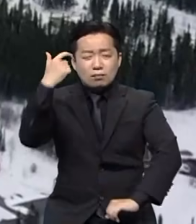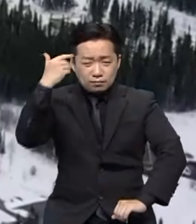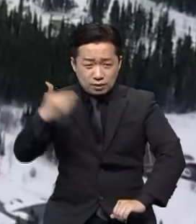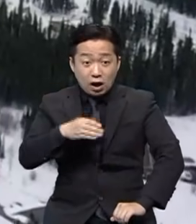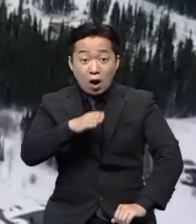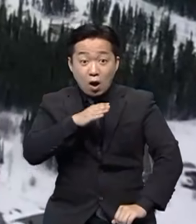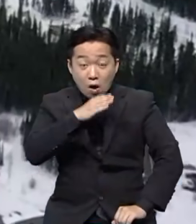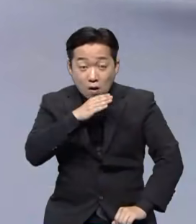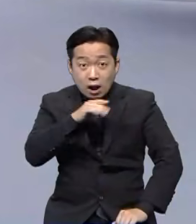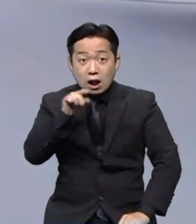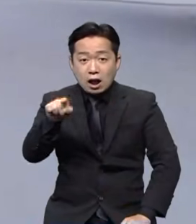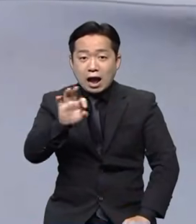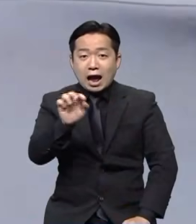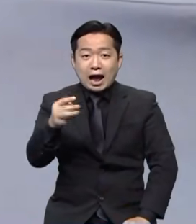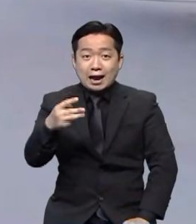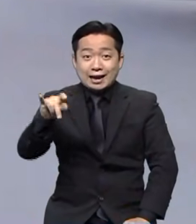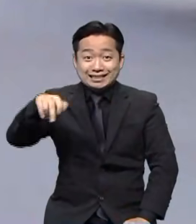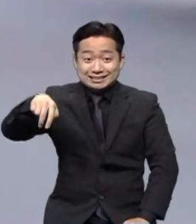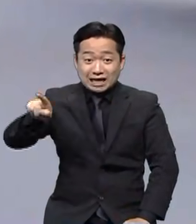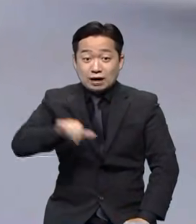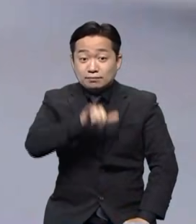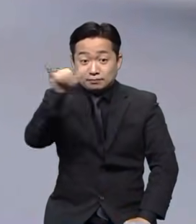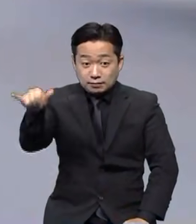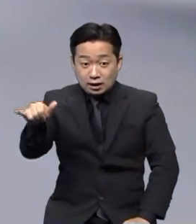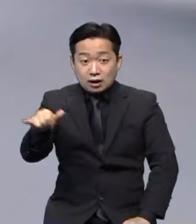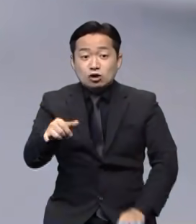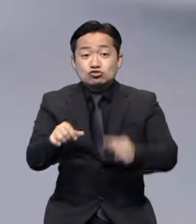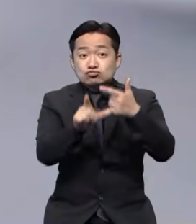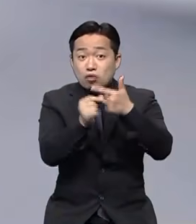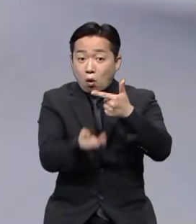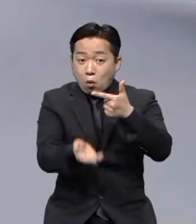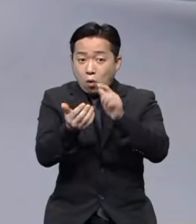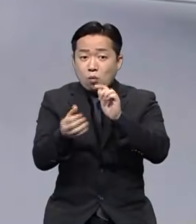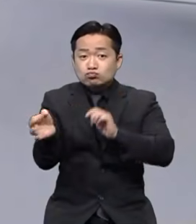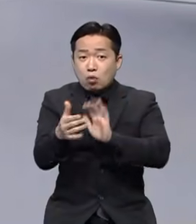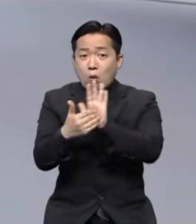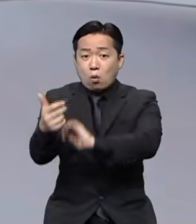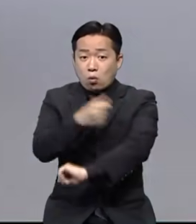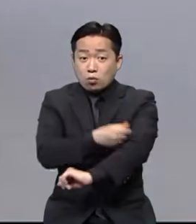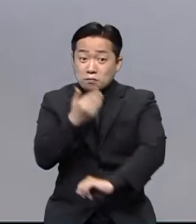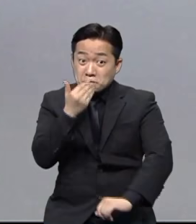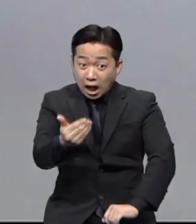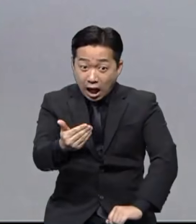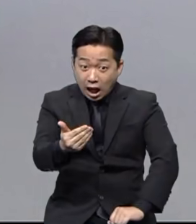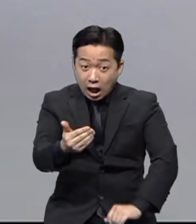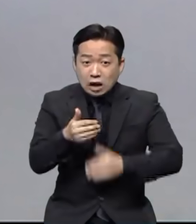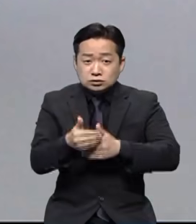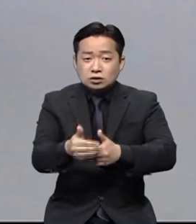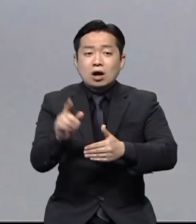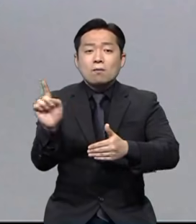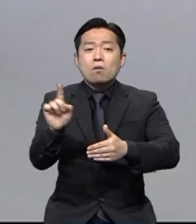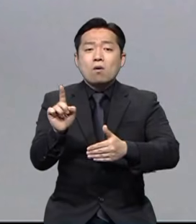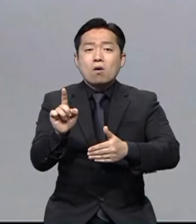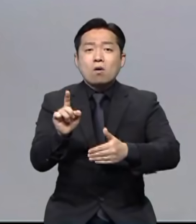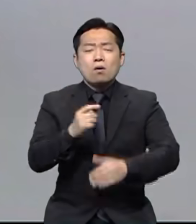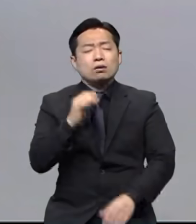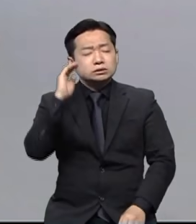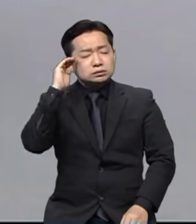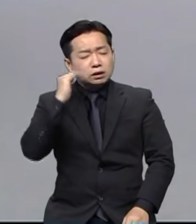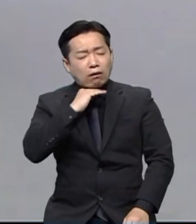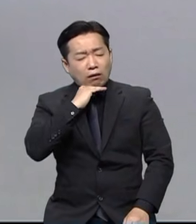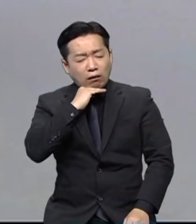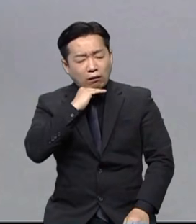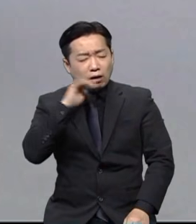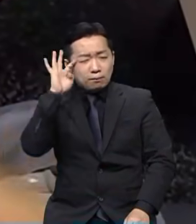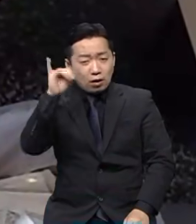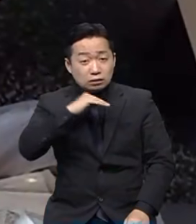정말로 그 알래스카 들어가면은 6월 초에 무료로 맞으냐? 절차가 어떻게 되냐, 얼마나 기다려야